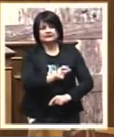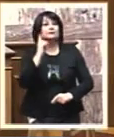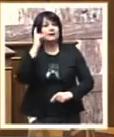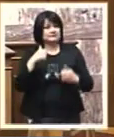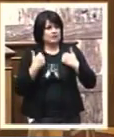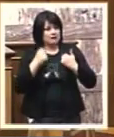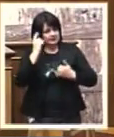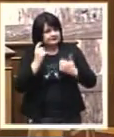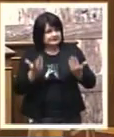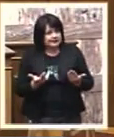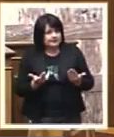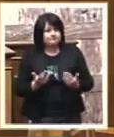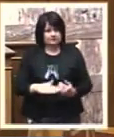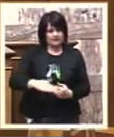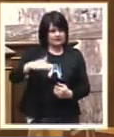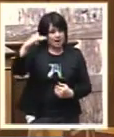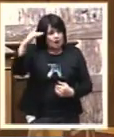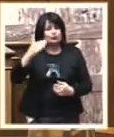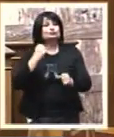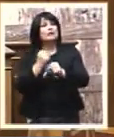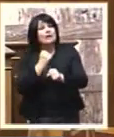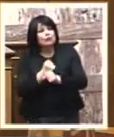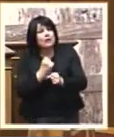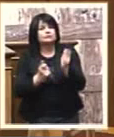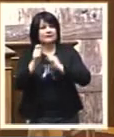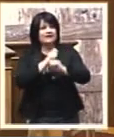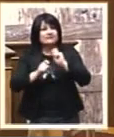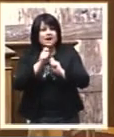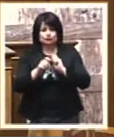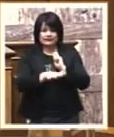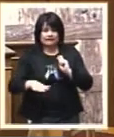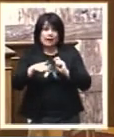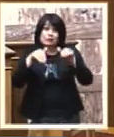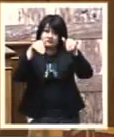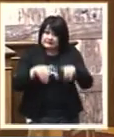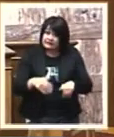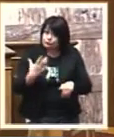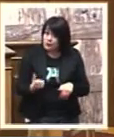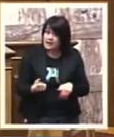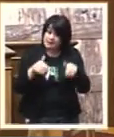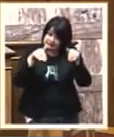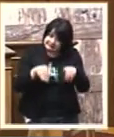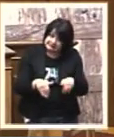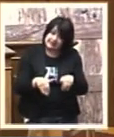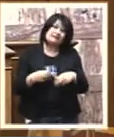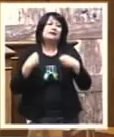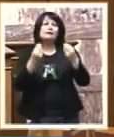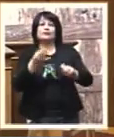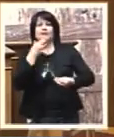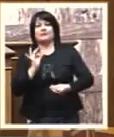πως θα μεγαλώσουν, θα δουλέψουν, θα δημιουργήσουν σε ένα περιβάλλον που τους σέβεται, που τους δίνει